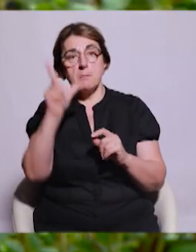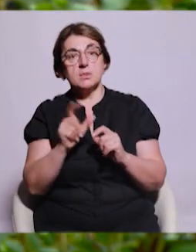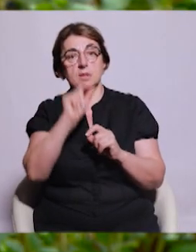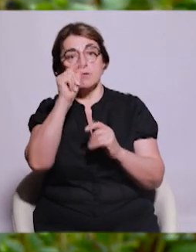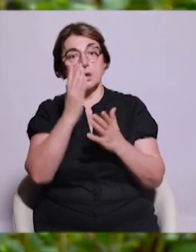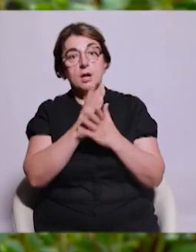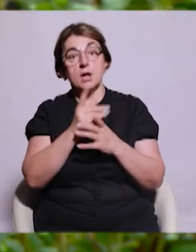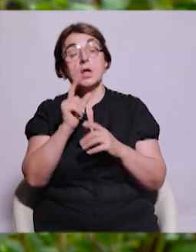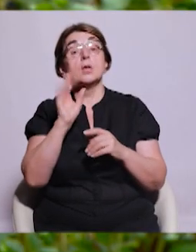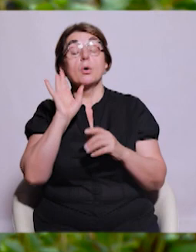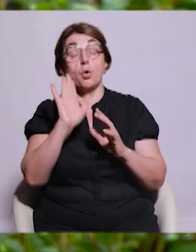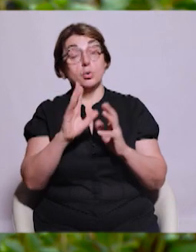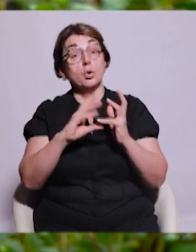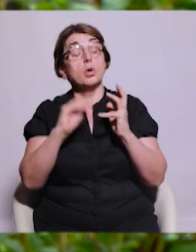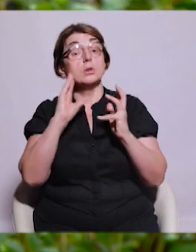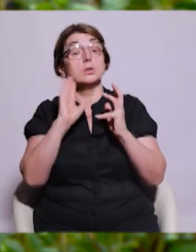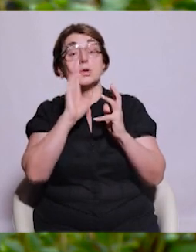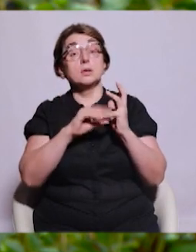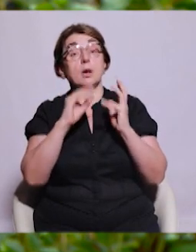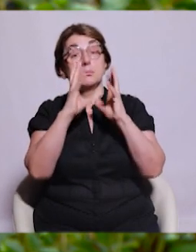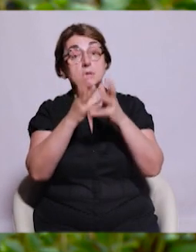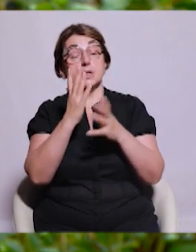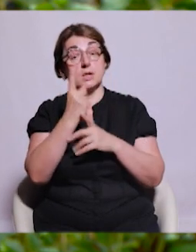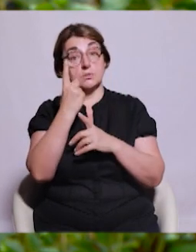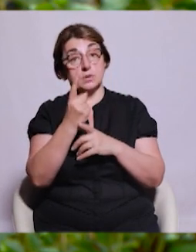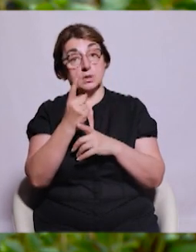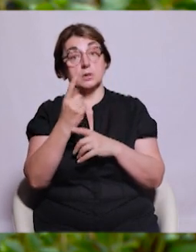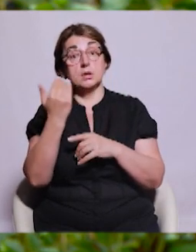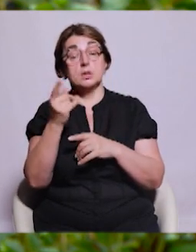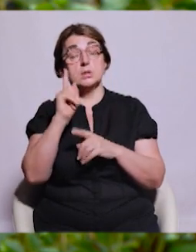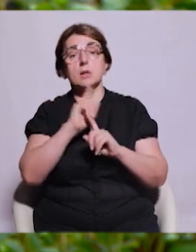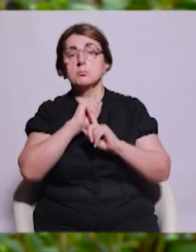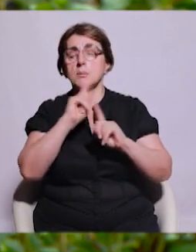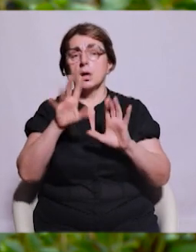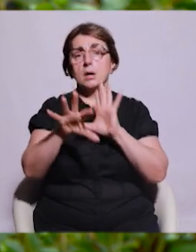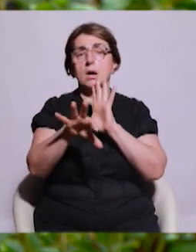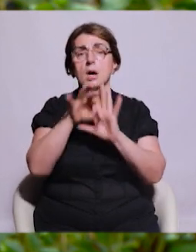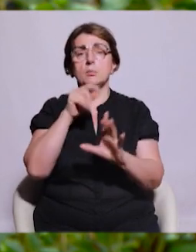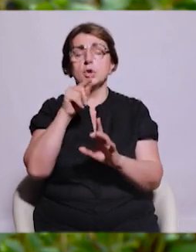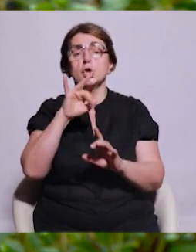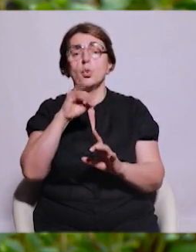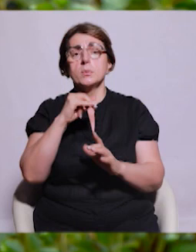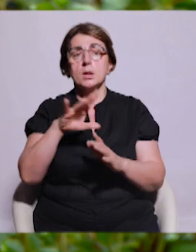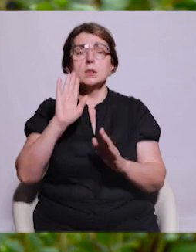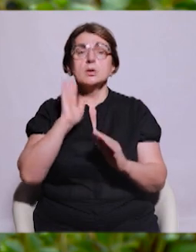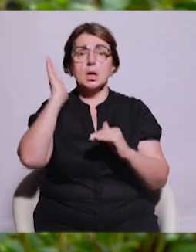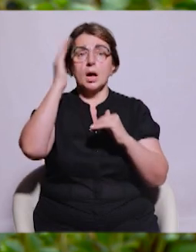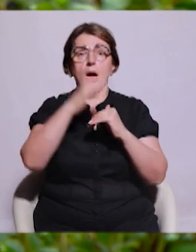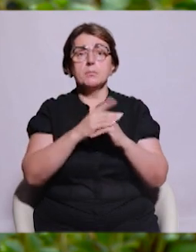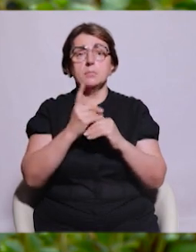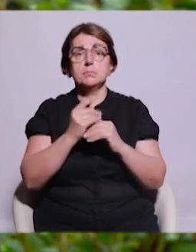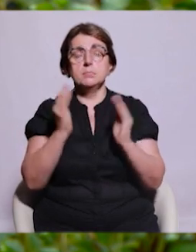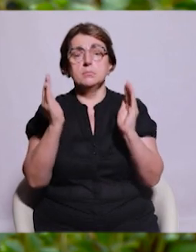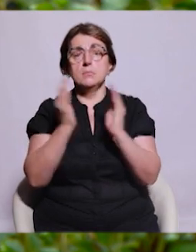აქვს დედამიწისგან განსხვავებით. და ასევე ის გამორჩეული პლანეტაა იმით, რომ იუპიტერზე დღეღამე